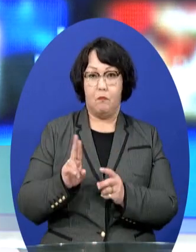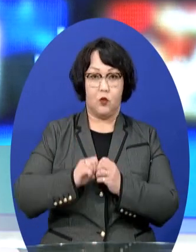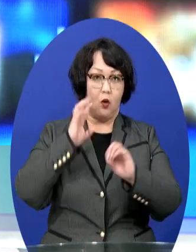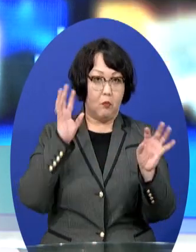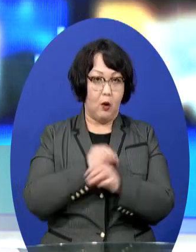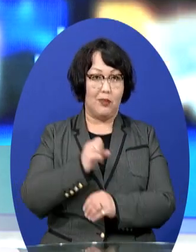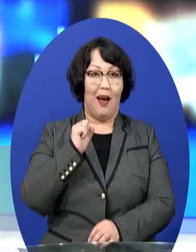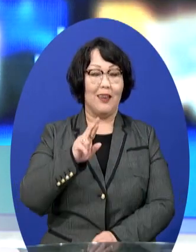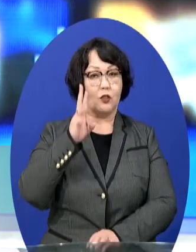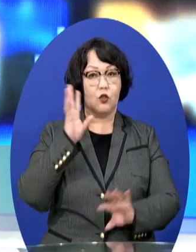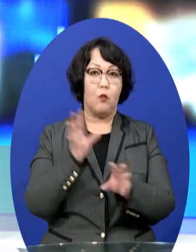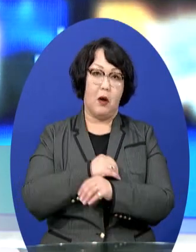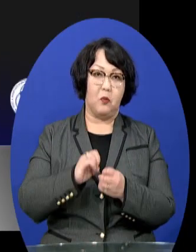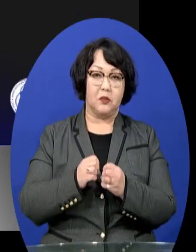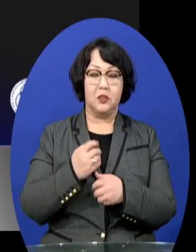юм.